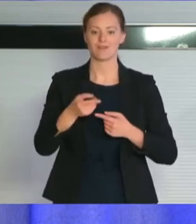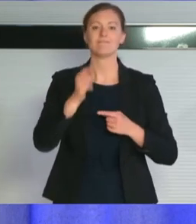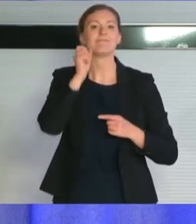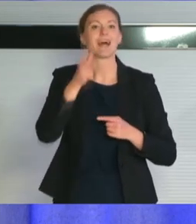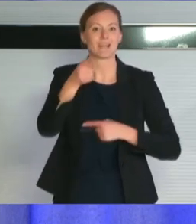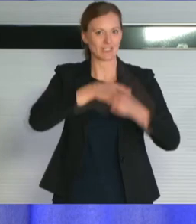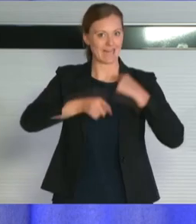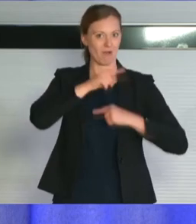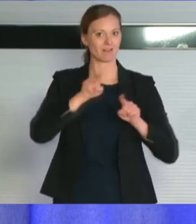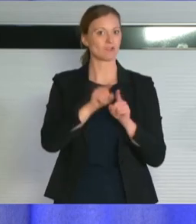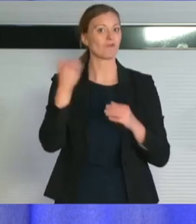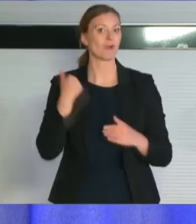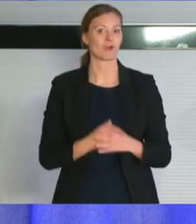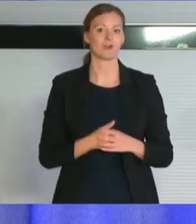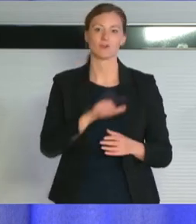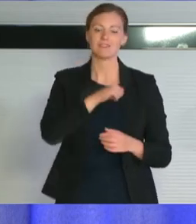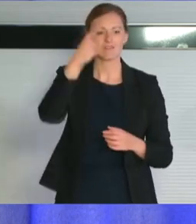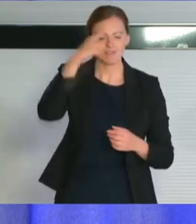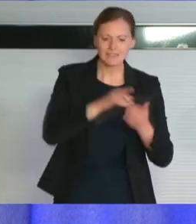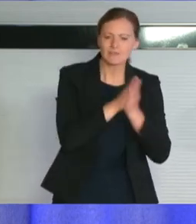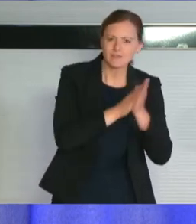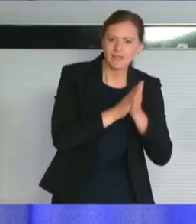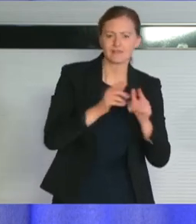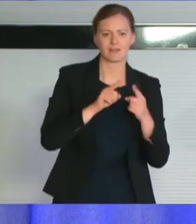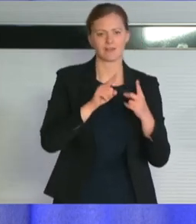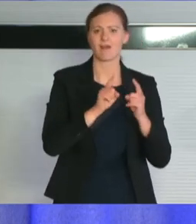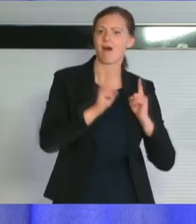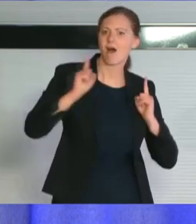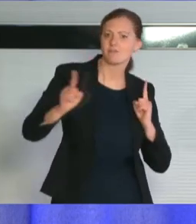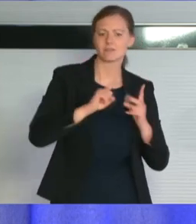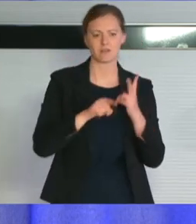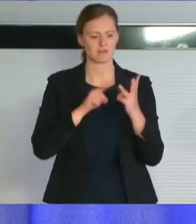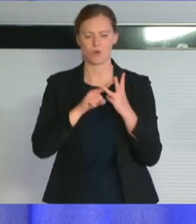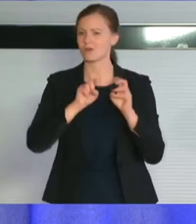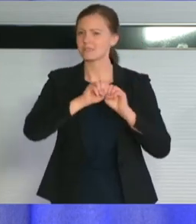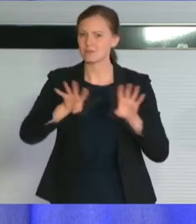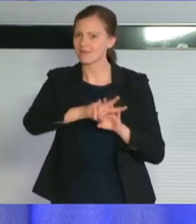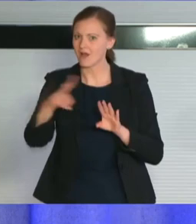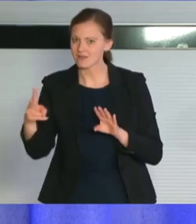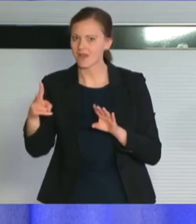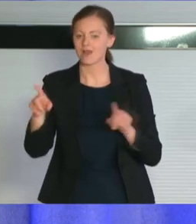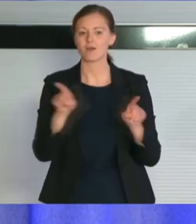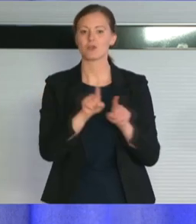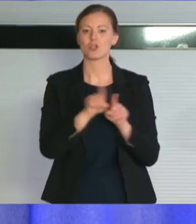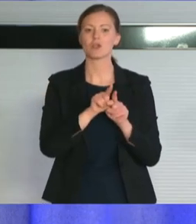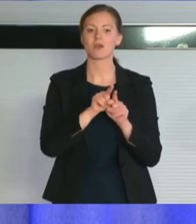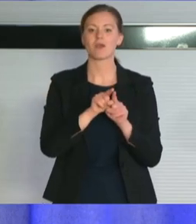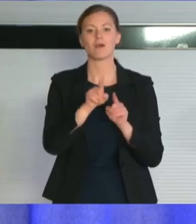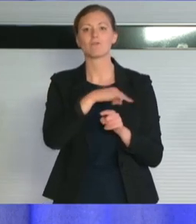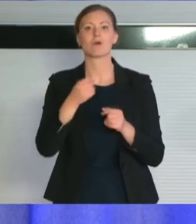flinkere vi er til å vaske hendene, holde avstand, ikke smitte andre, jo raskere får vi også hverdagen vår tilbake.